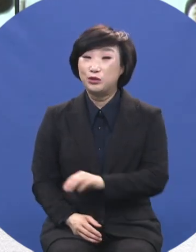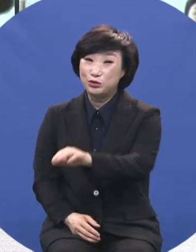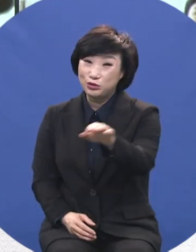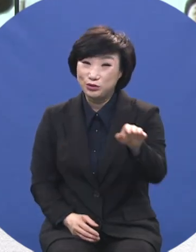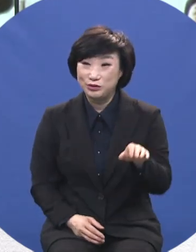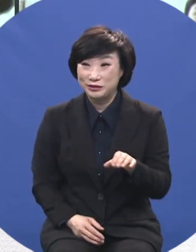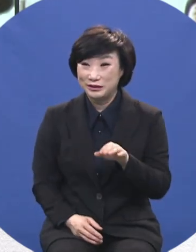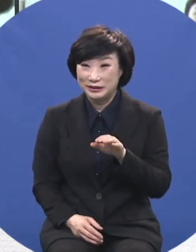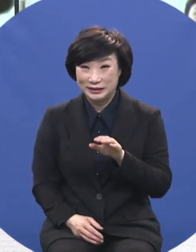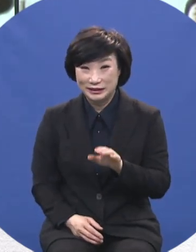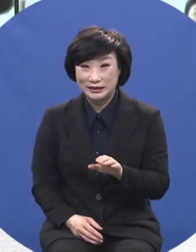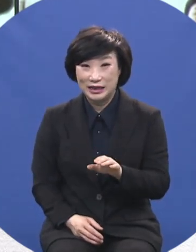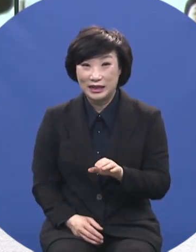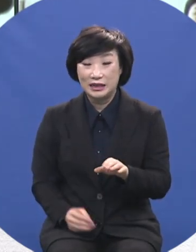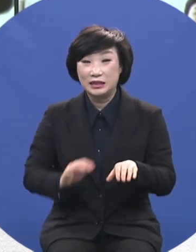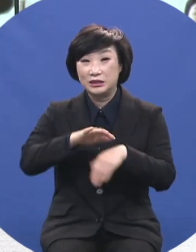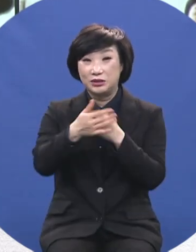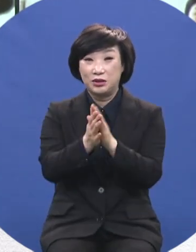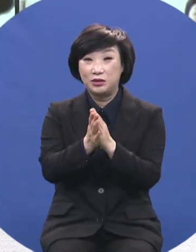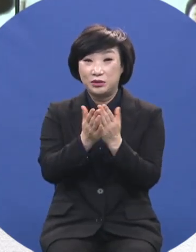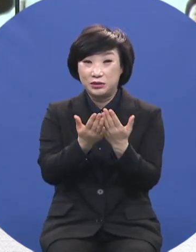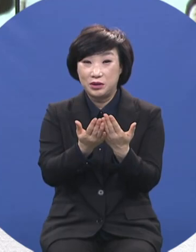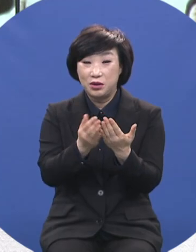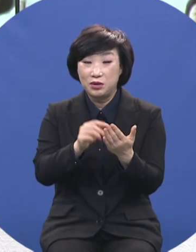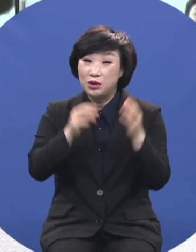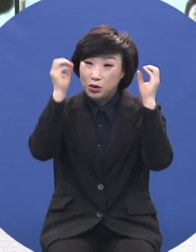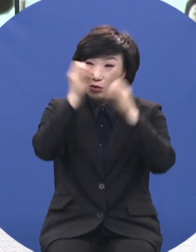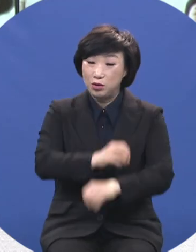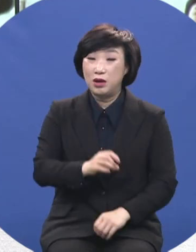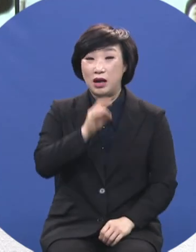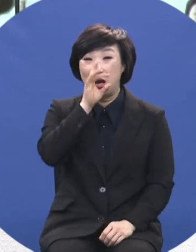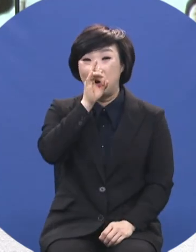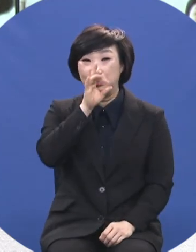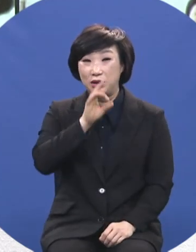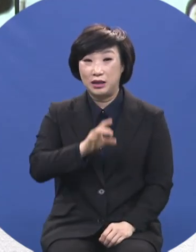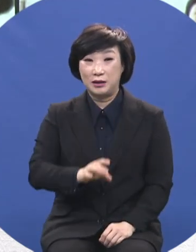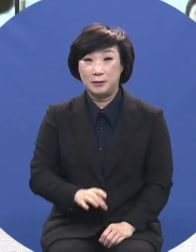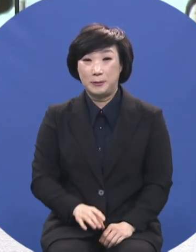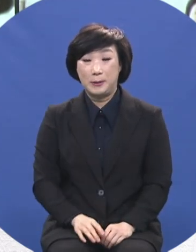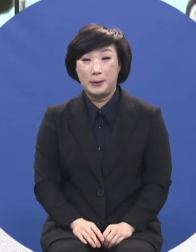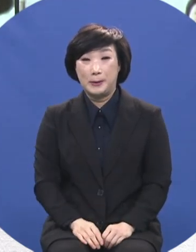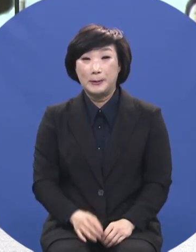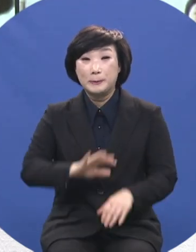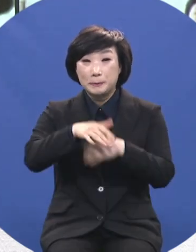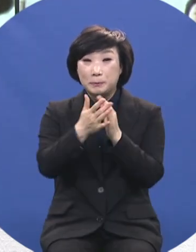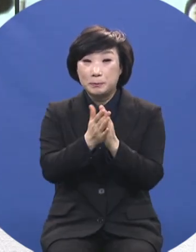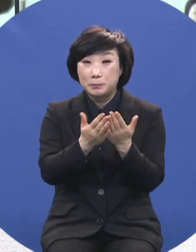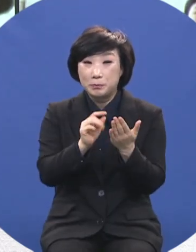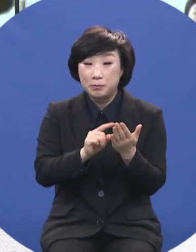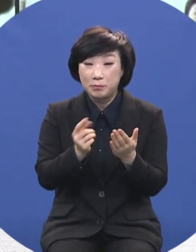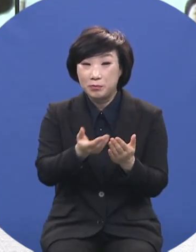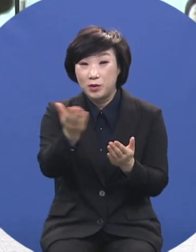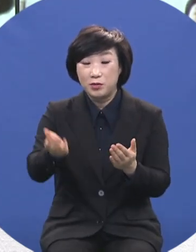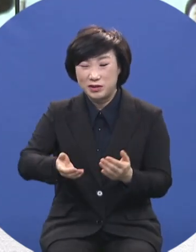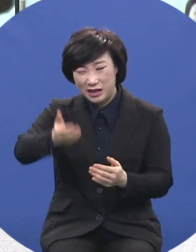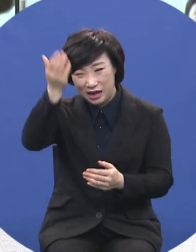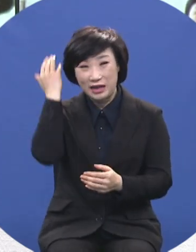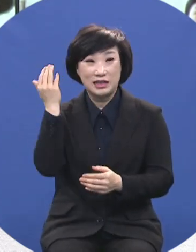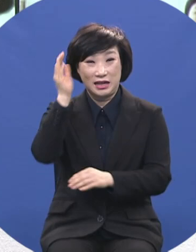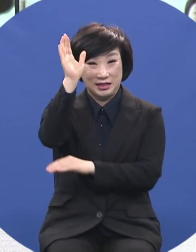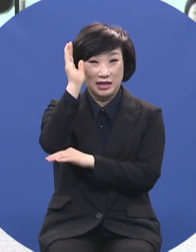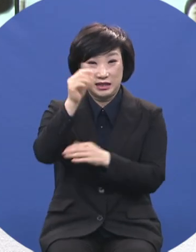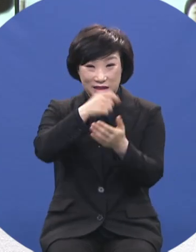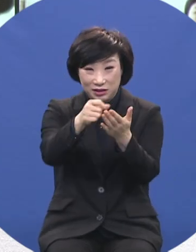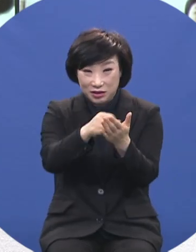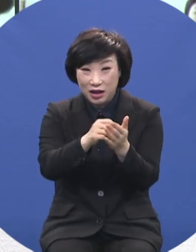우리는 성경을 오해하면 큰일 나. 성경은 그냥 옛날 얘기를 기록한 것이